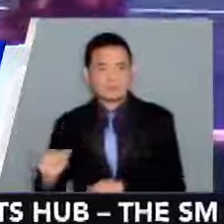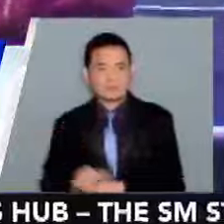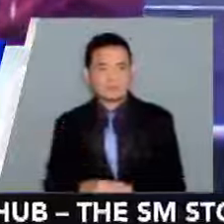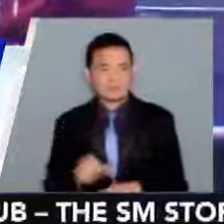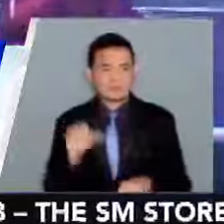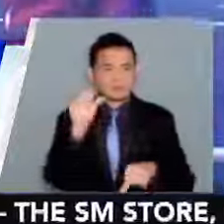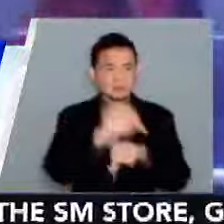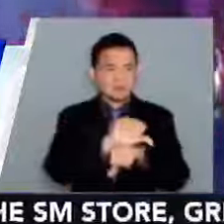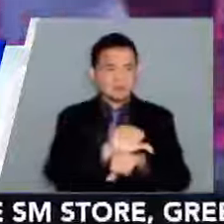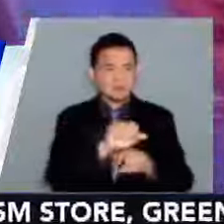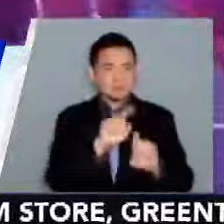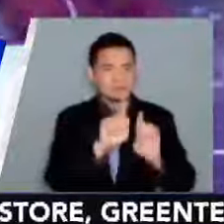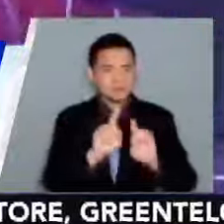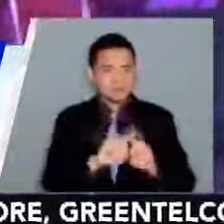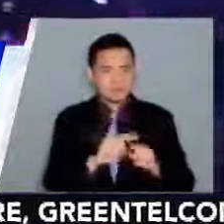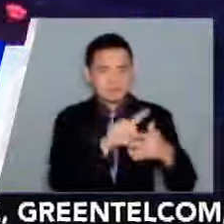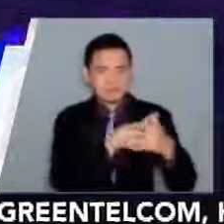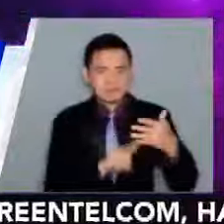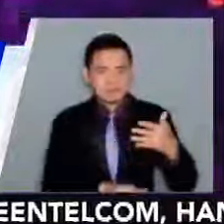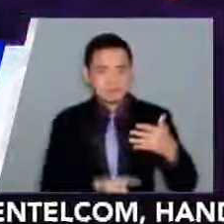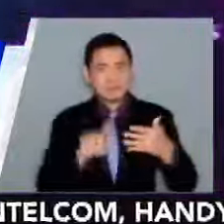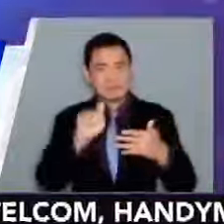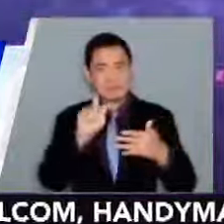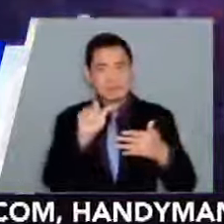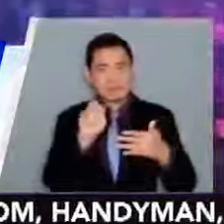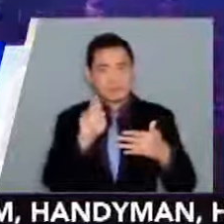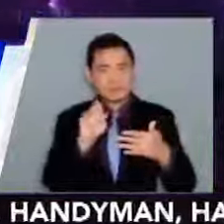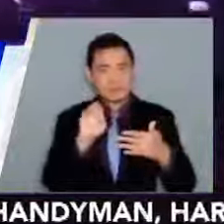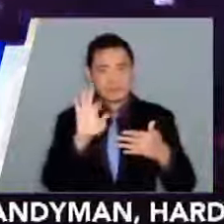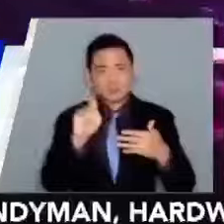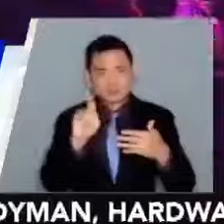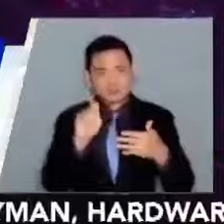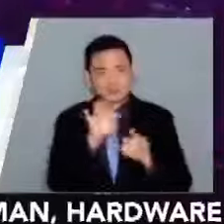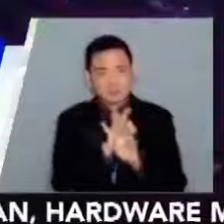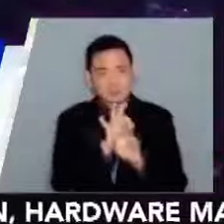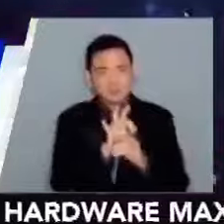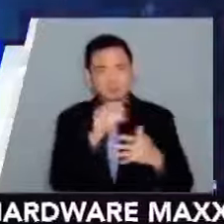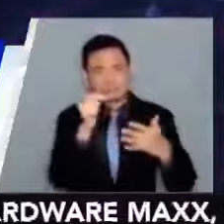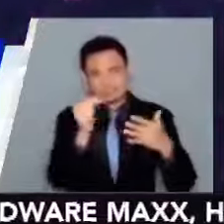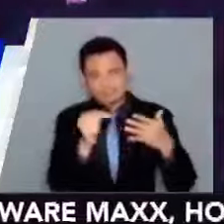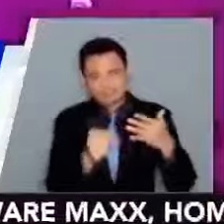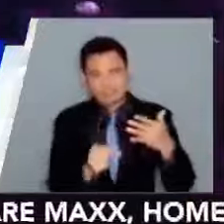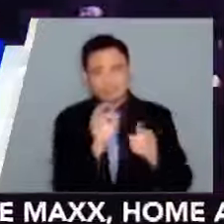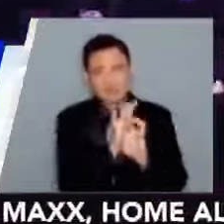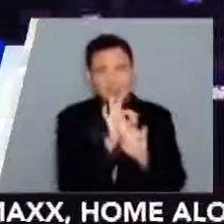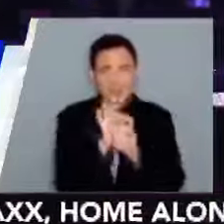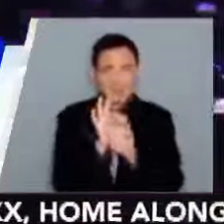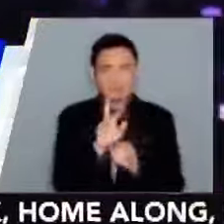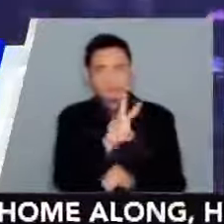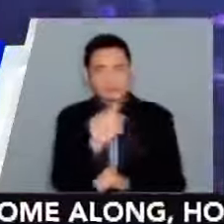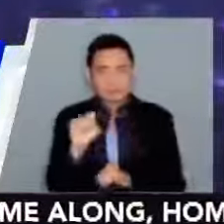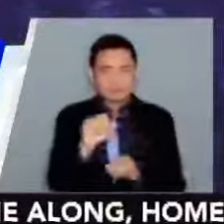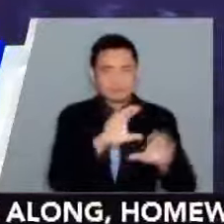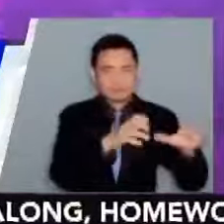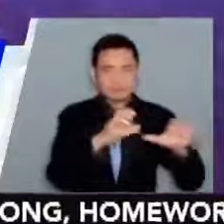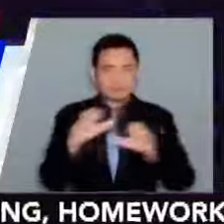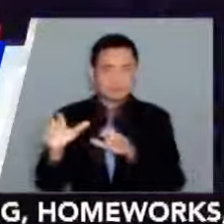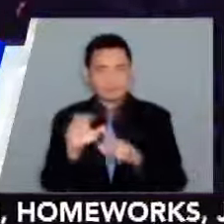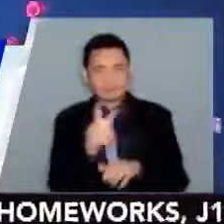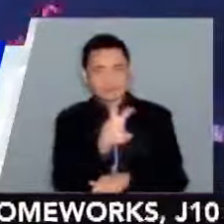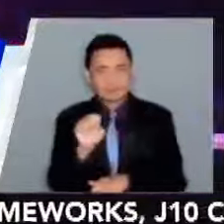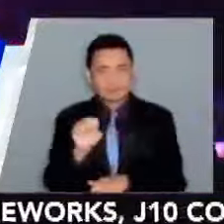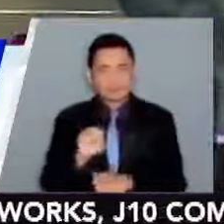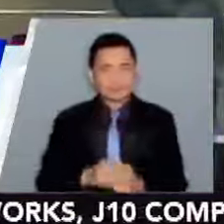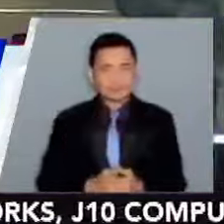round ang Swifties ni Taylor Swift. 32 fan armies ang nagtapatan ngayong taon. Trending of course sa X